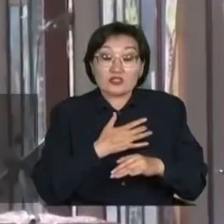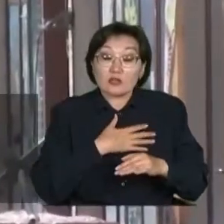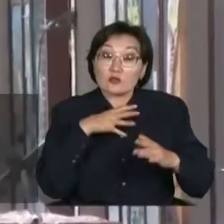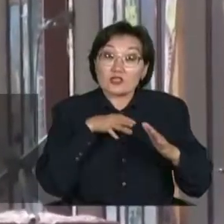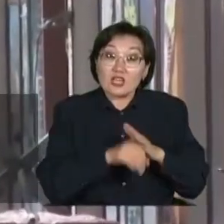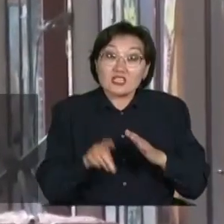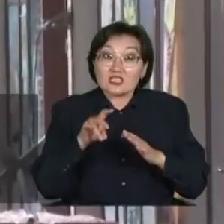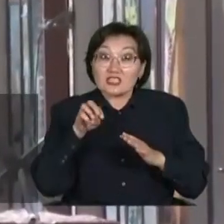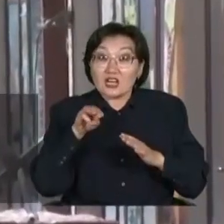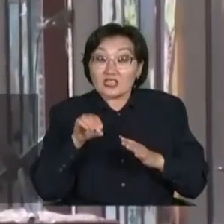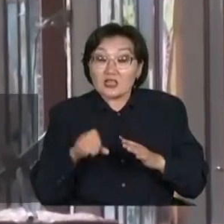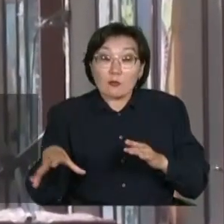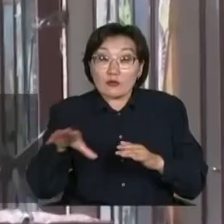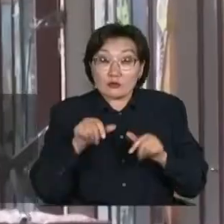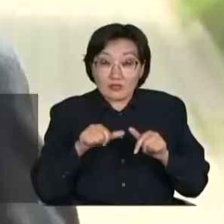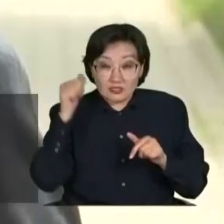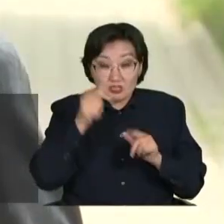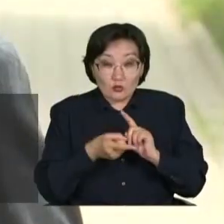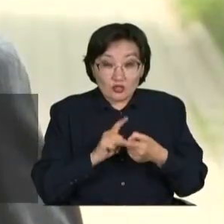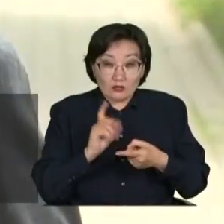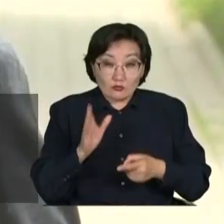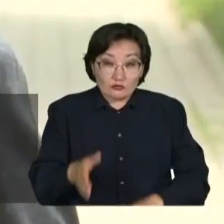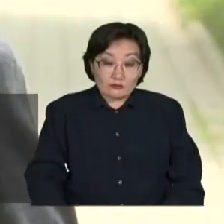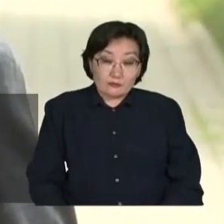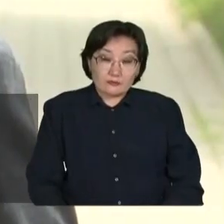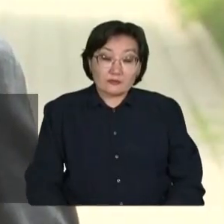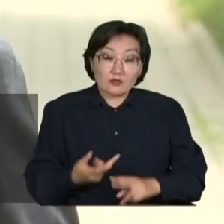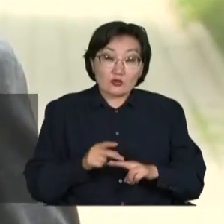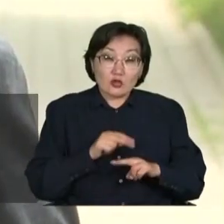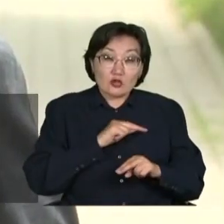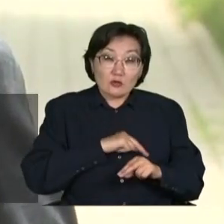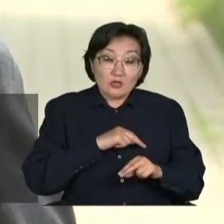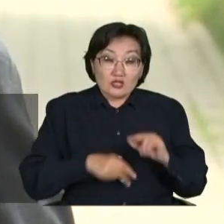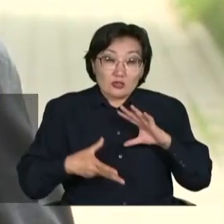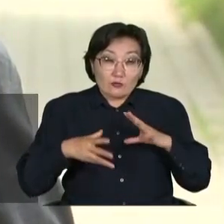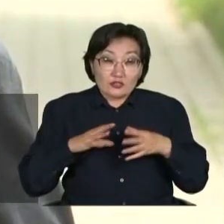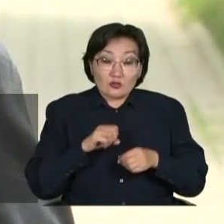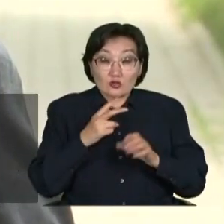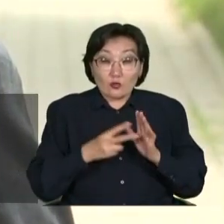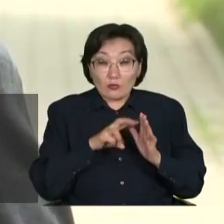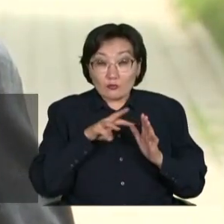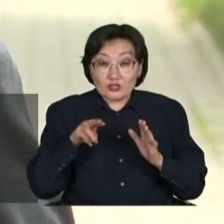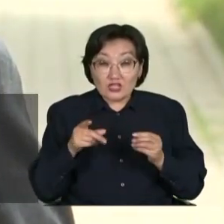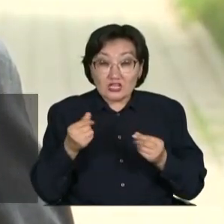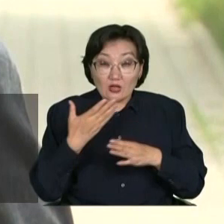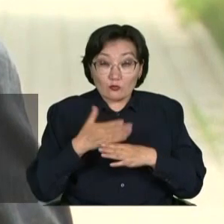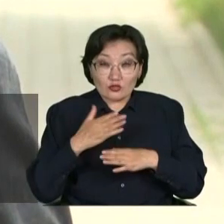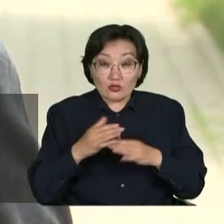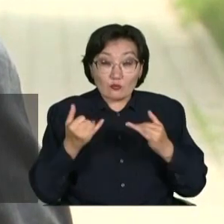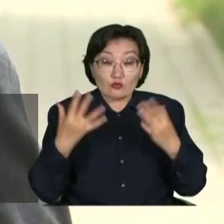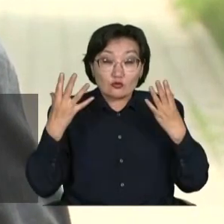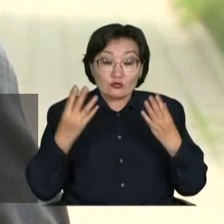қарасты гидранттың барлығы биыл ауыспақ. Осы жұмыстарға жалпы 17 миллион теңге қаражат бөлінген.